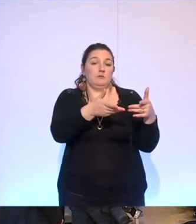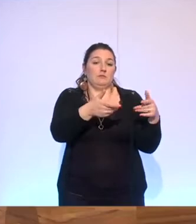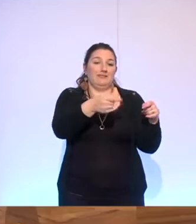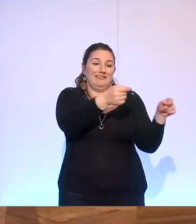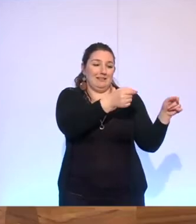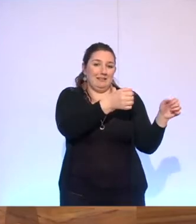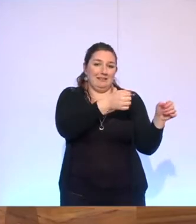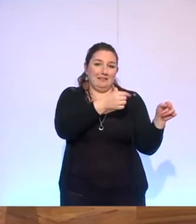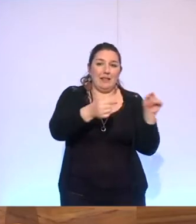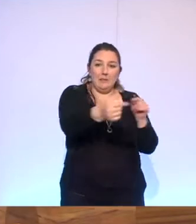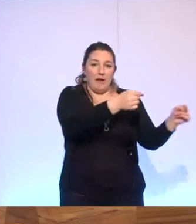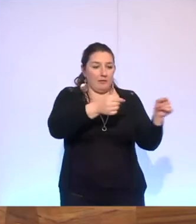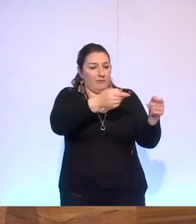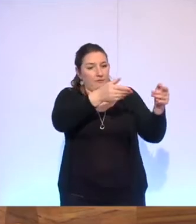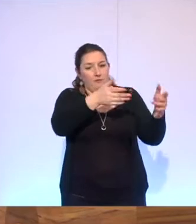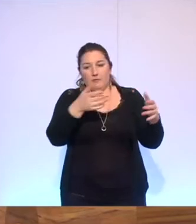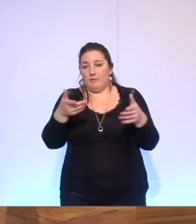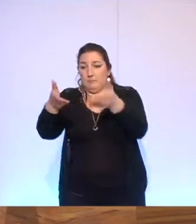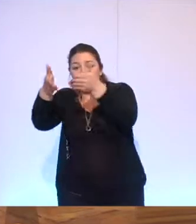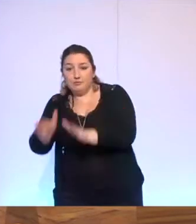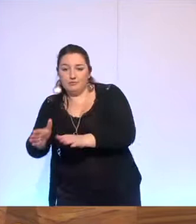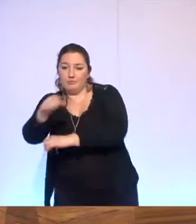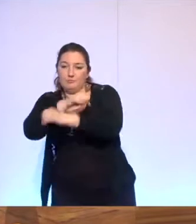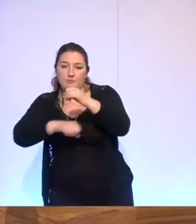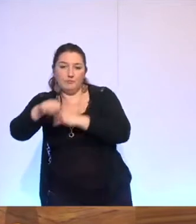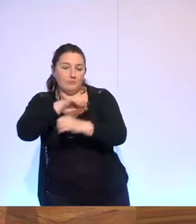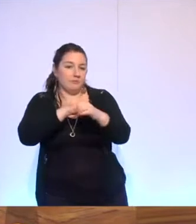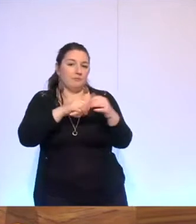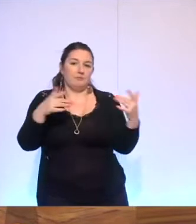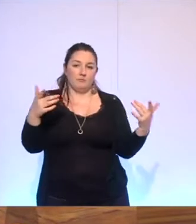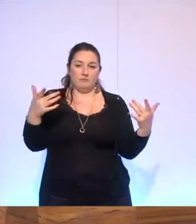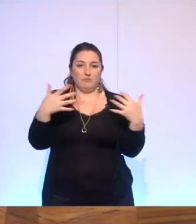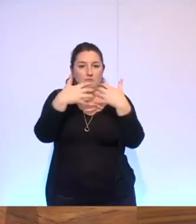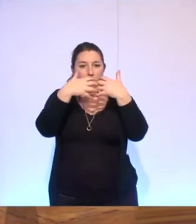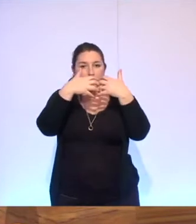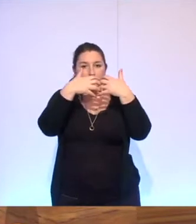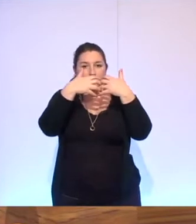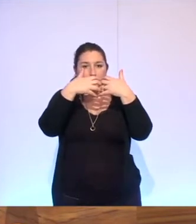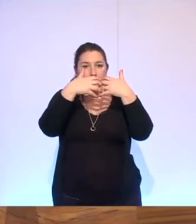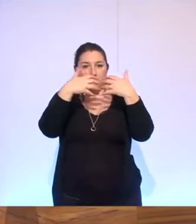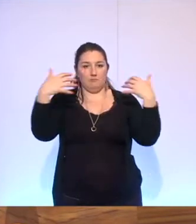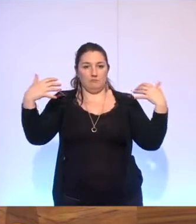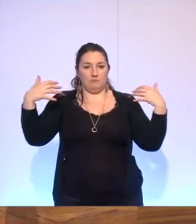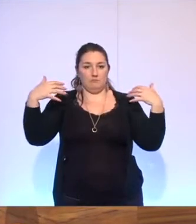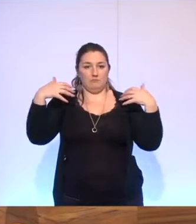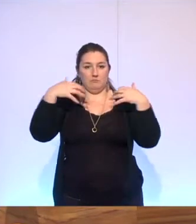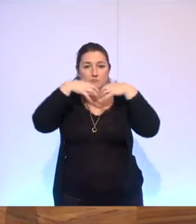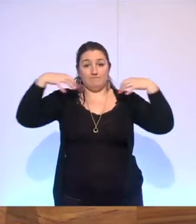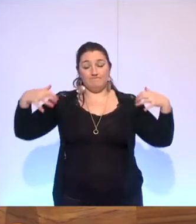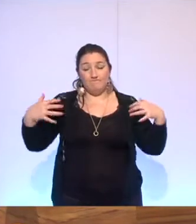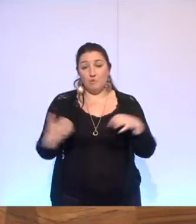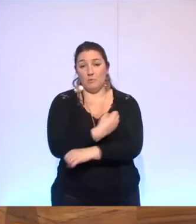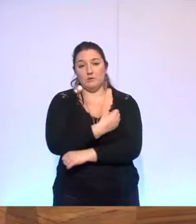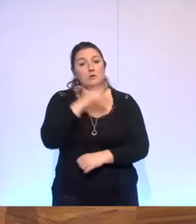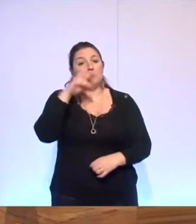et exécutifs. Ce dernier domine beaucoup trop, nous en sommes conscients, et nous avons souvent dénoncé